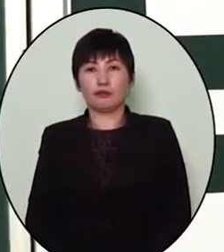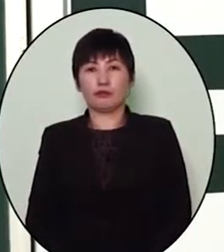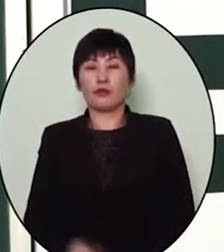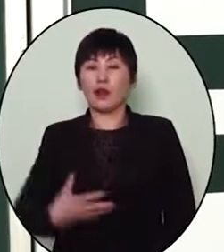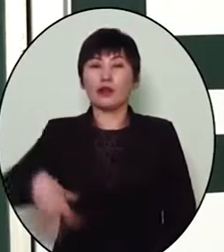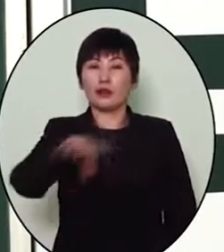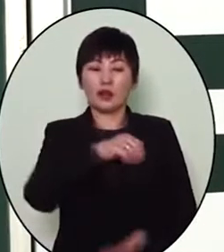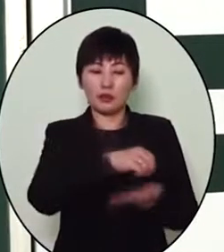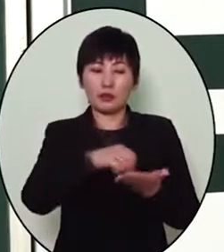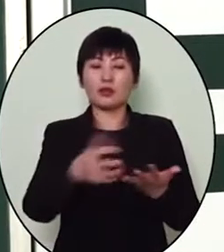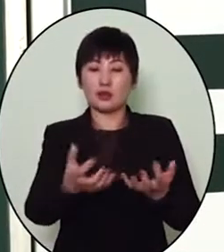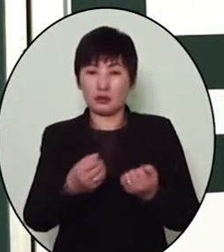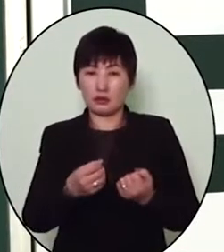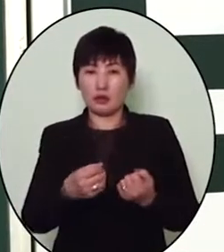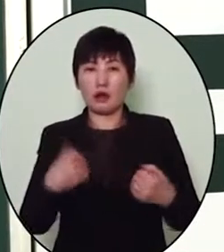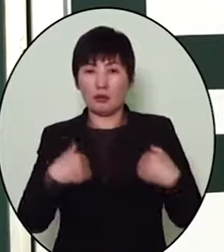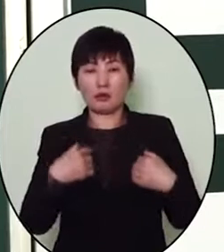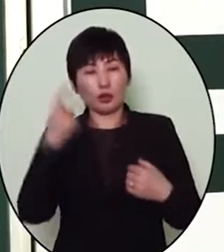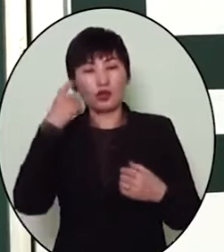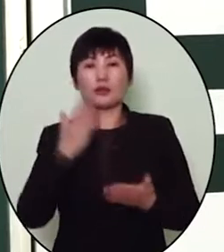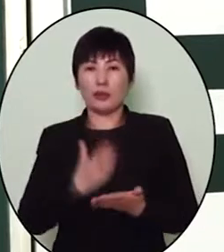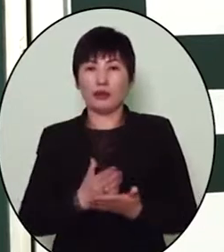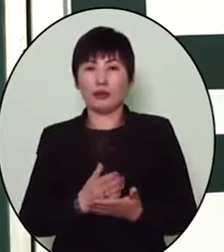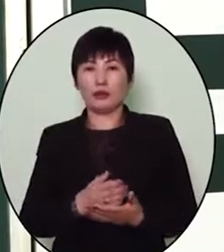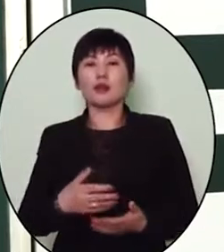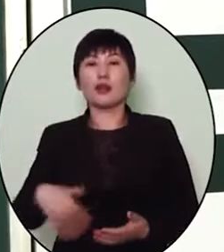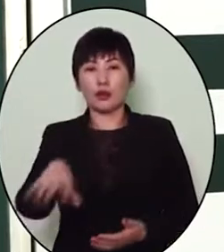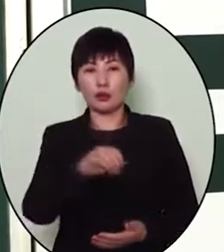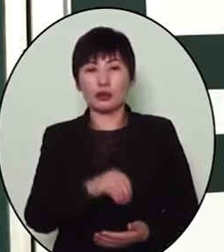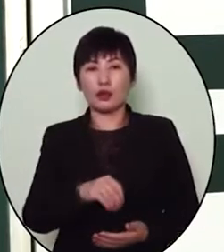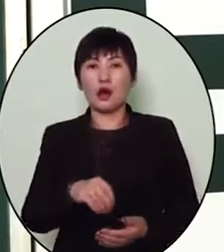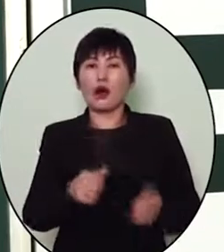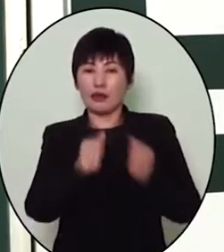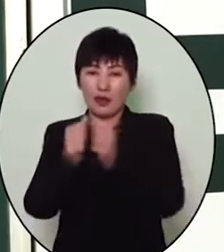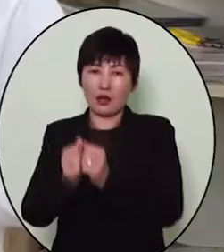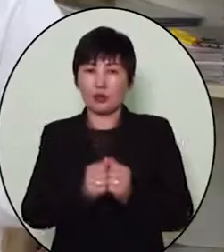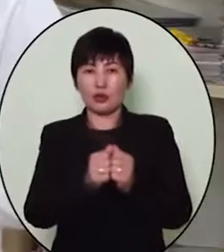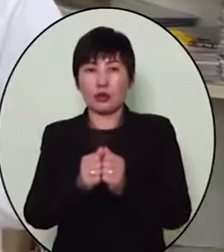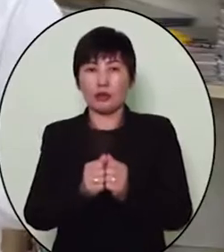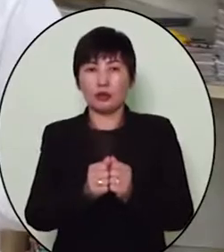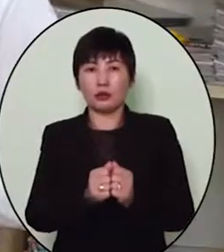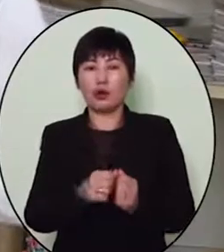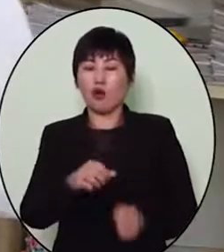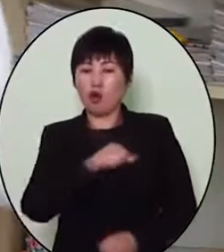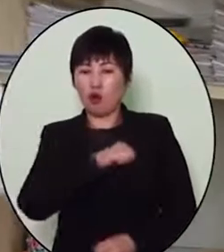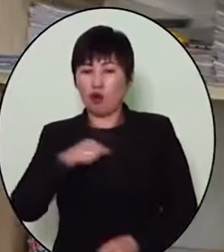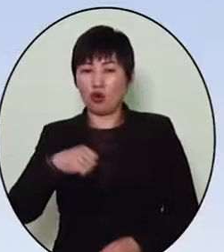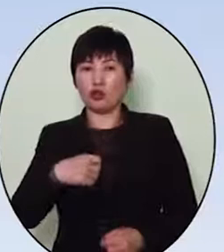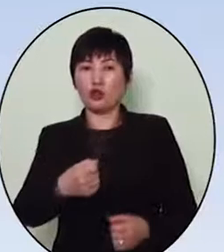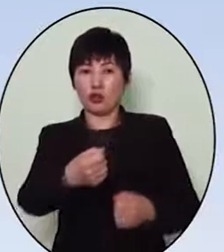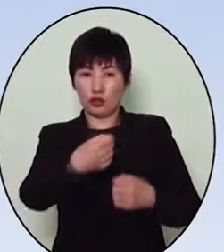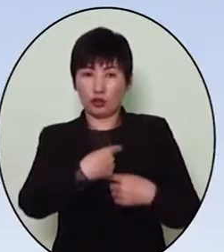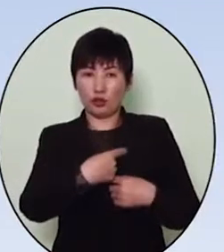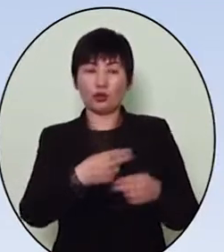За, эдгээрийг бичиж авсан байх гэж багш нь бодож байна. Тэгвэл бүгдээрээ найзуудтай болон өөртөө